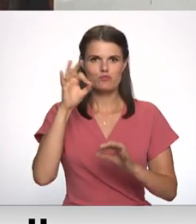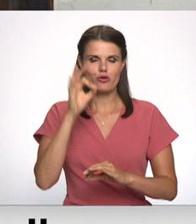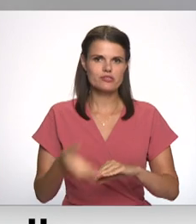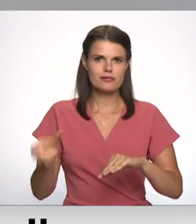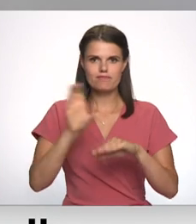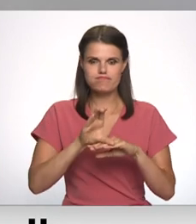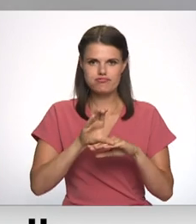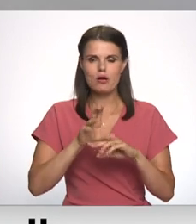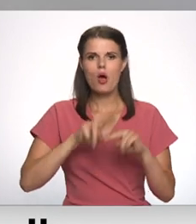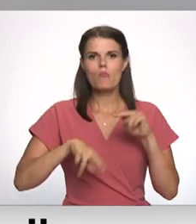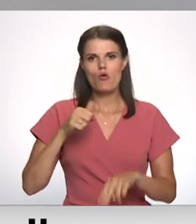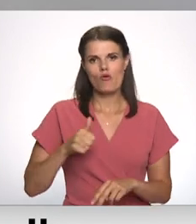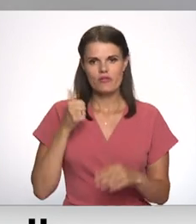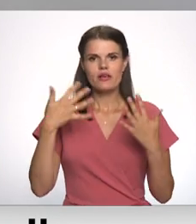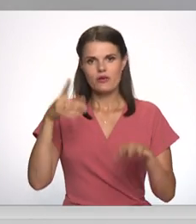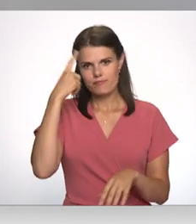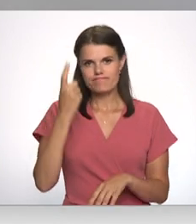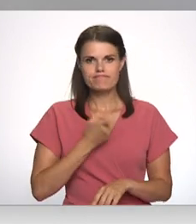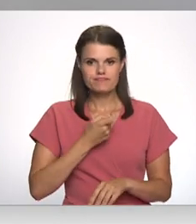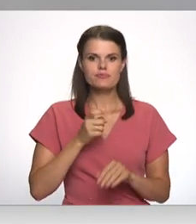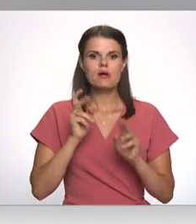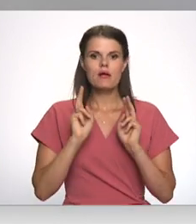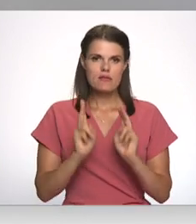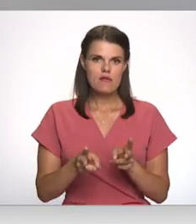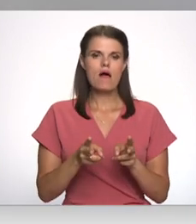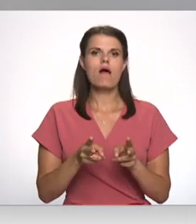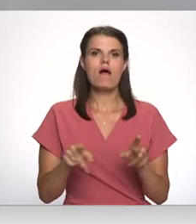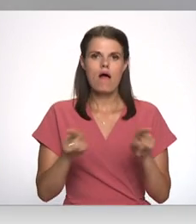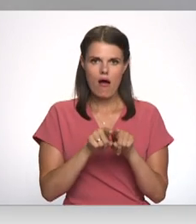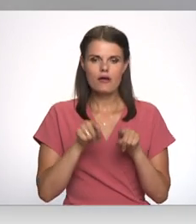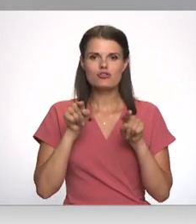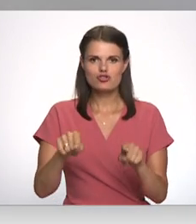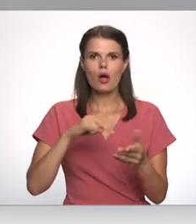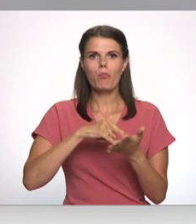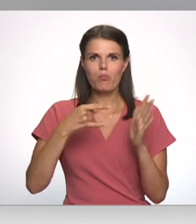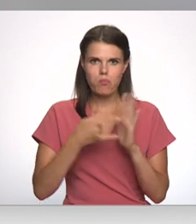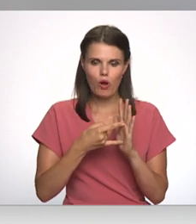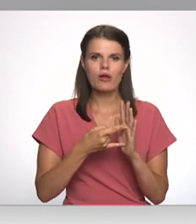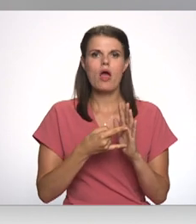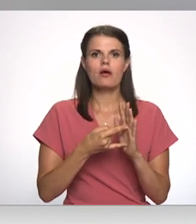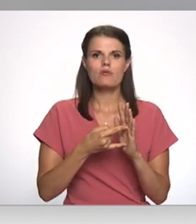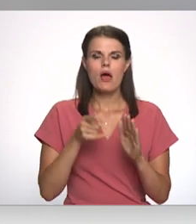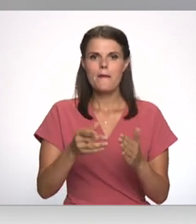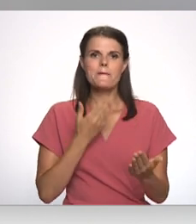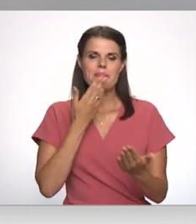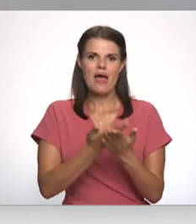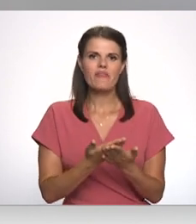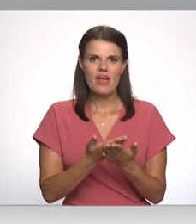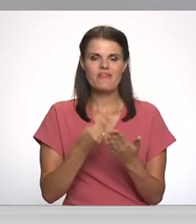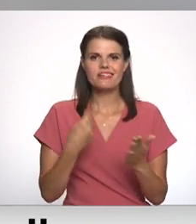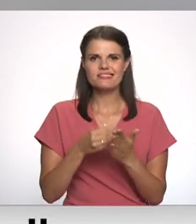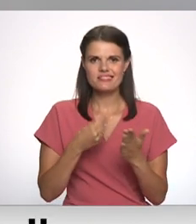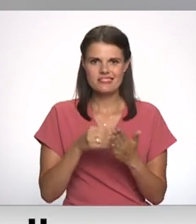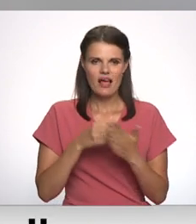120%. Būvnieks mūs ir informējis arī par to, ka arī šajā projektā viņam šī te piedāvātā